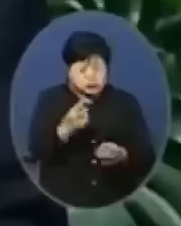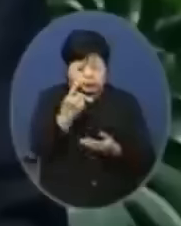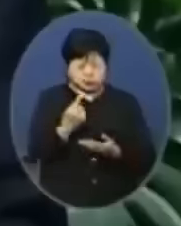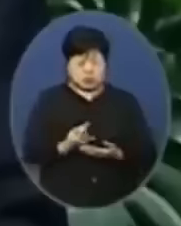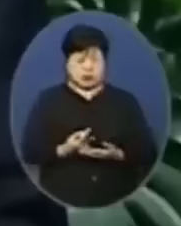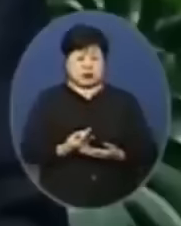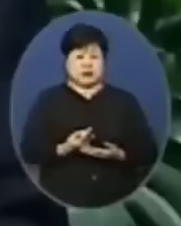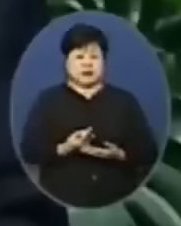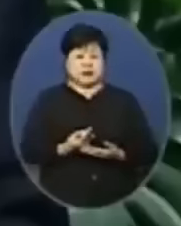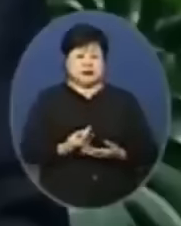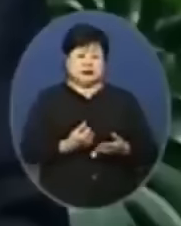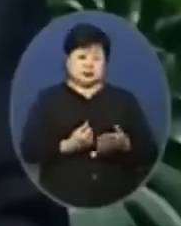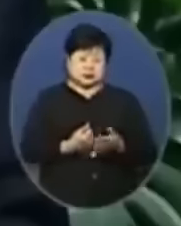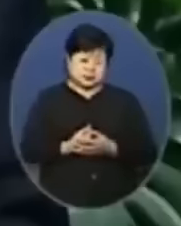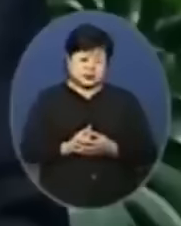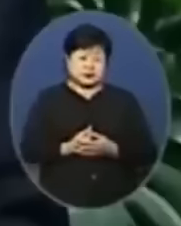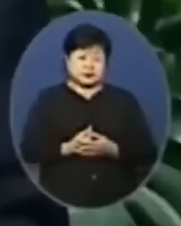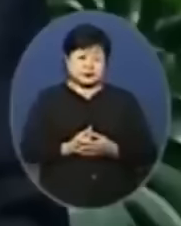것입니다.